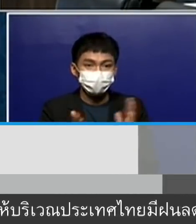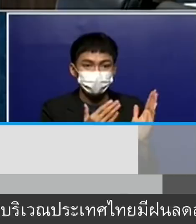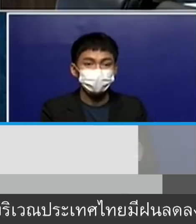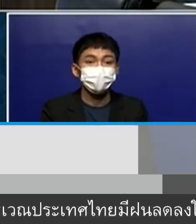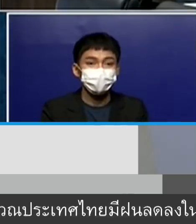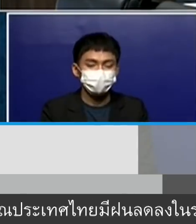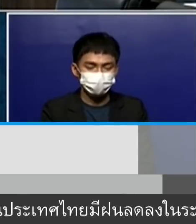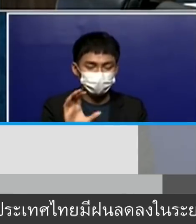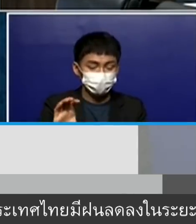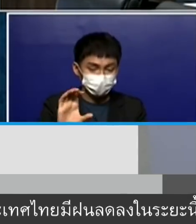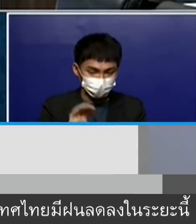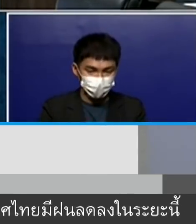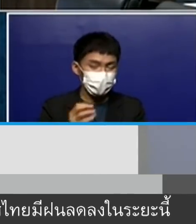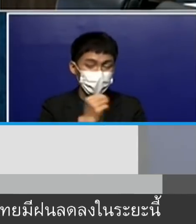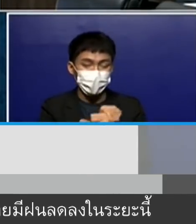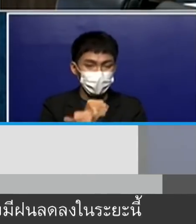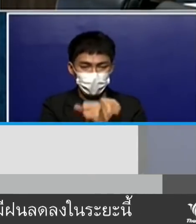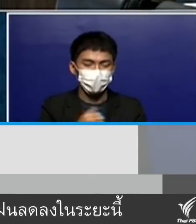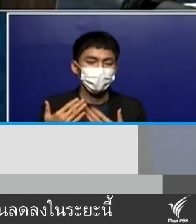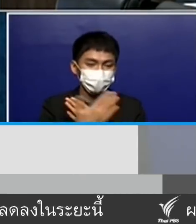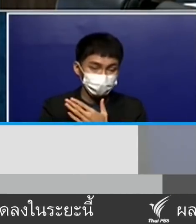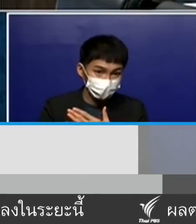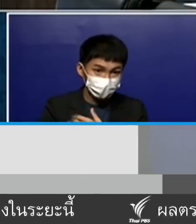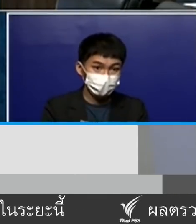งบด้านการป้องกันประเทศถูกปรับลดลง